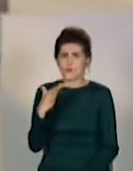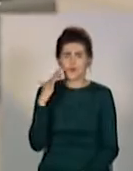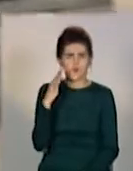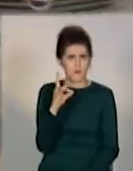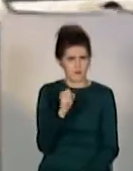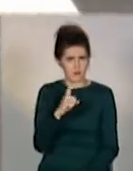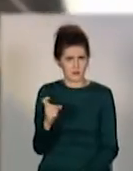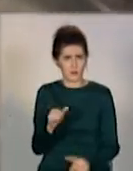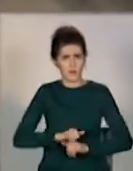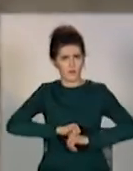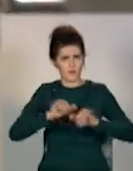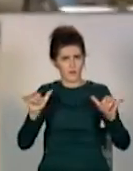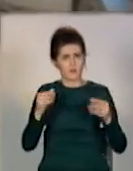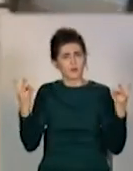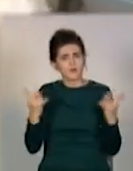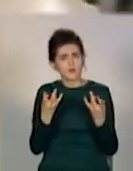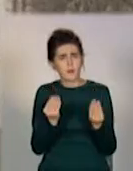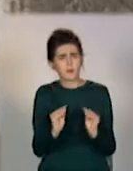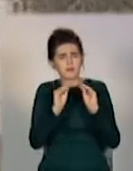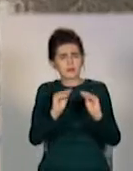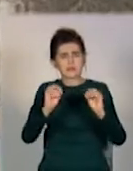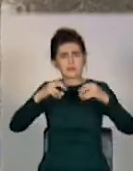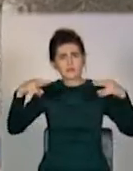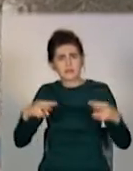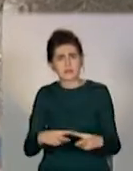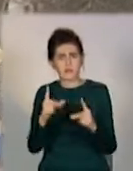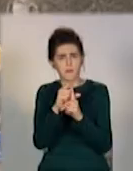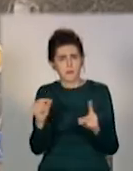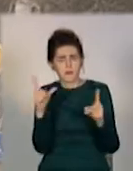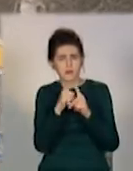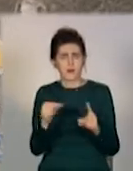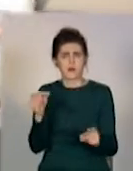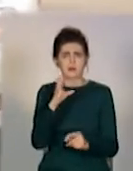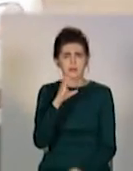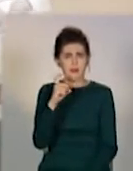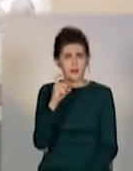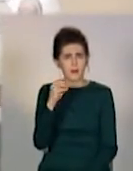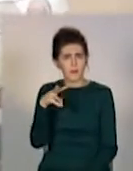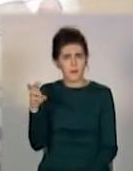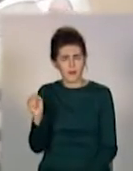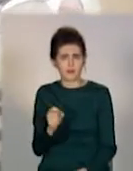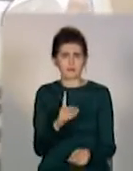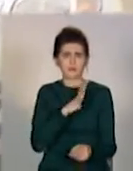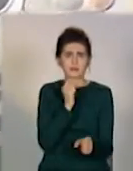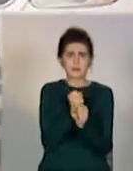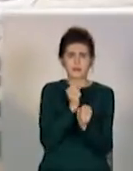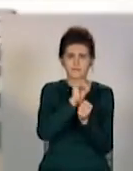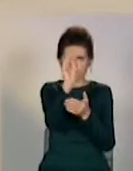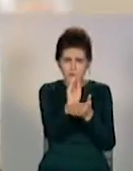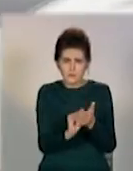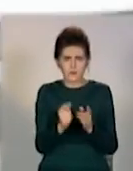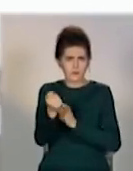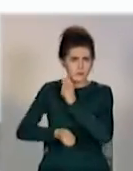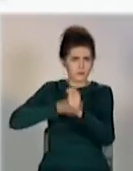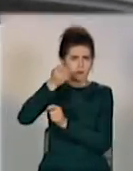більше. Ситуацію може змінити комплексна схема організації дорожнього руху, вважають активісти. Навіть створили петицію, вимагають, аби в